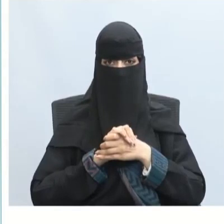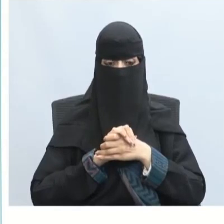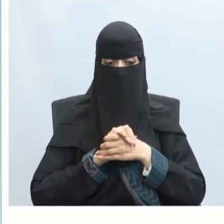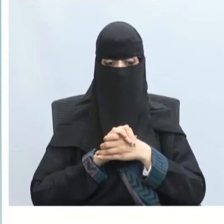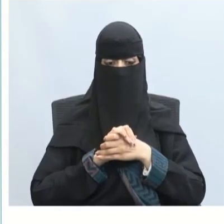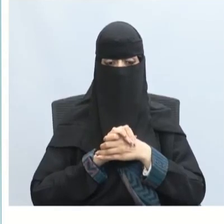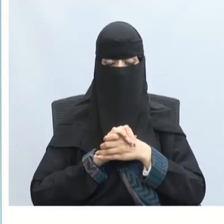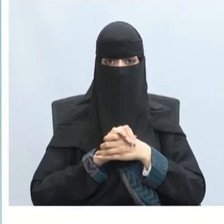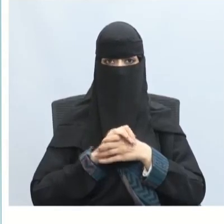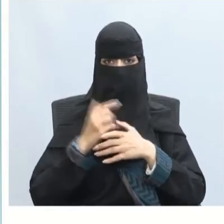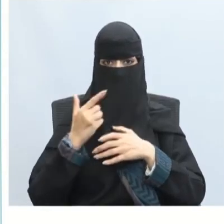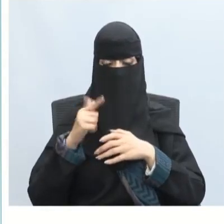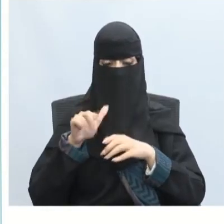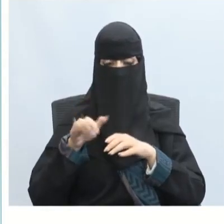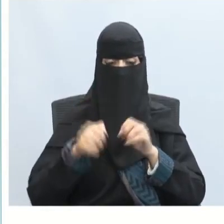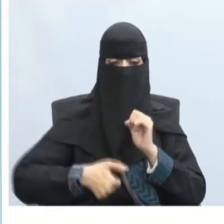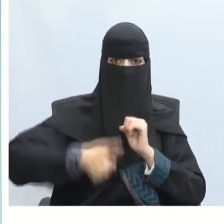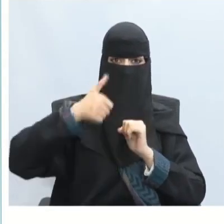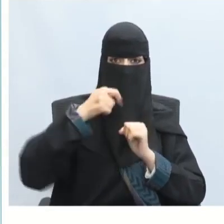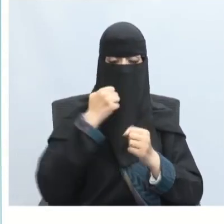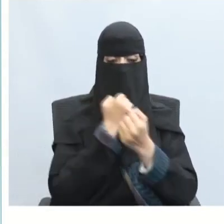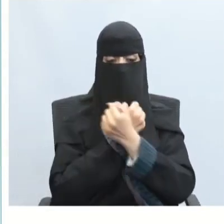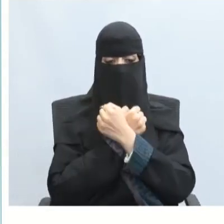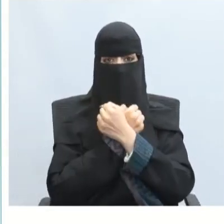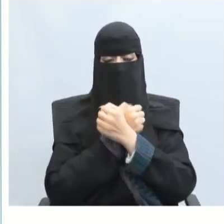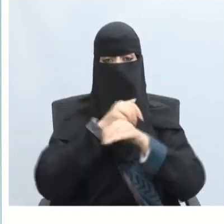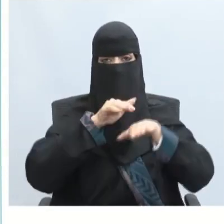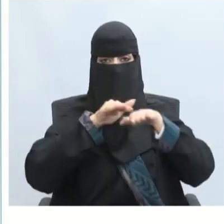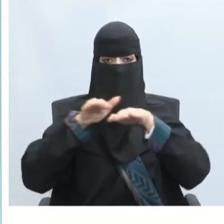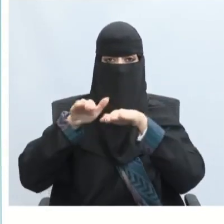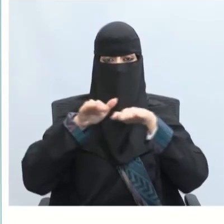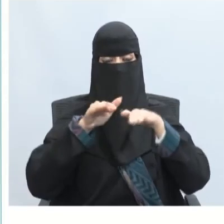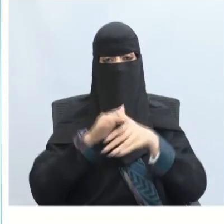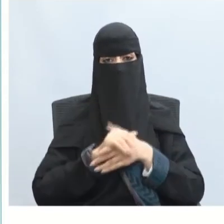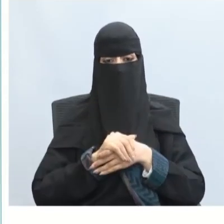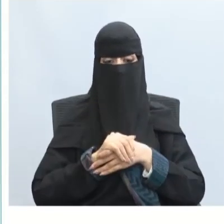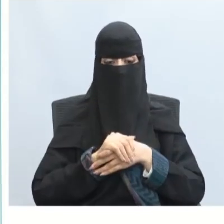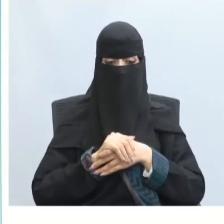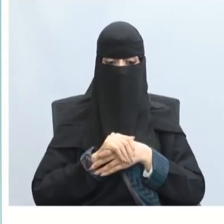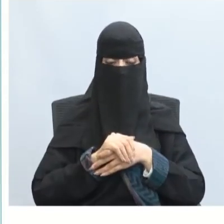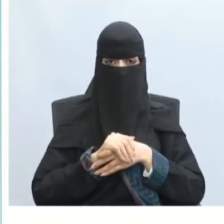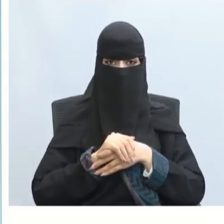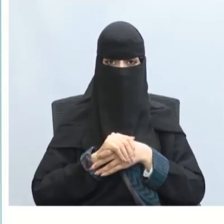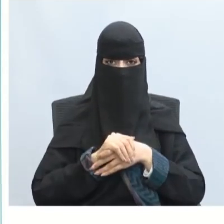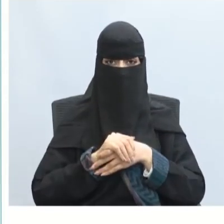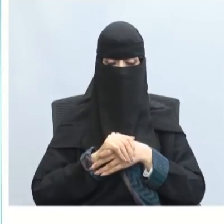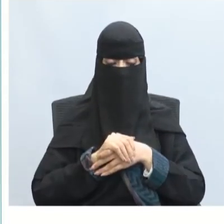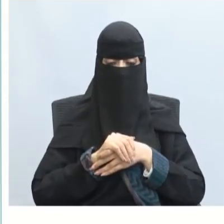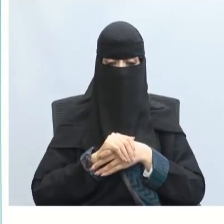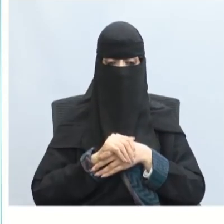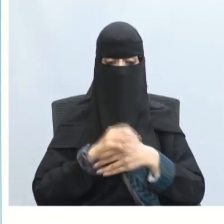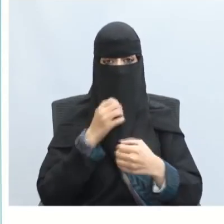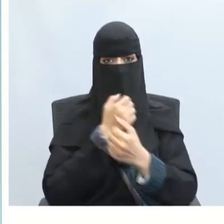افراد المجتمع سابعا من نتائج التزام الانظمه تحقيق الامن